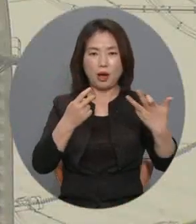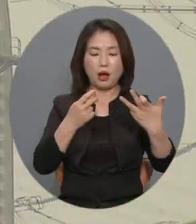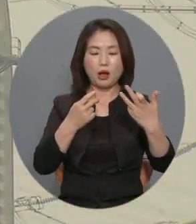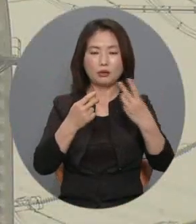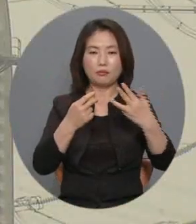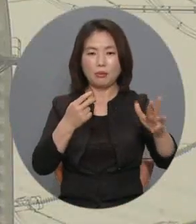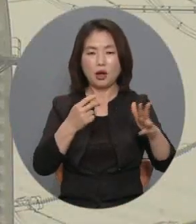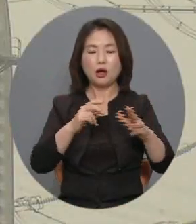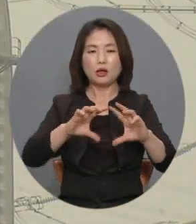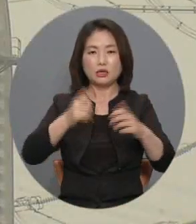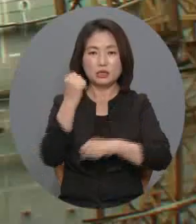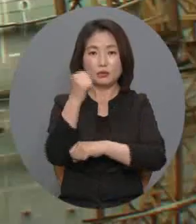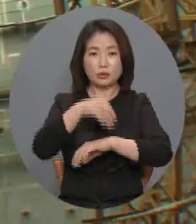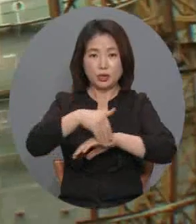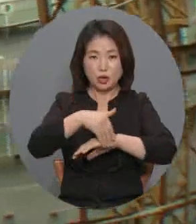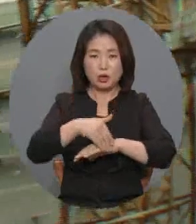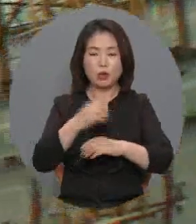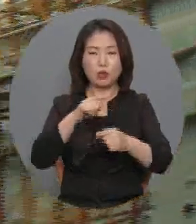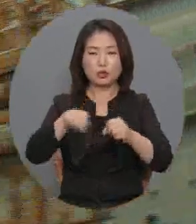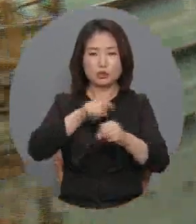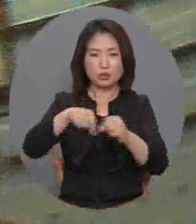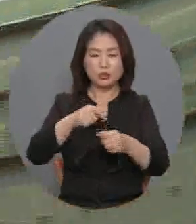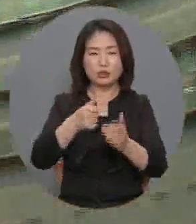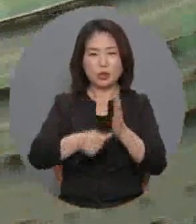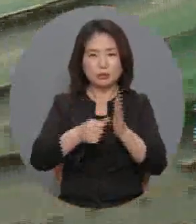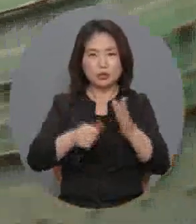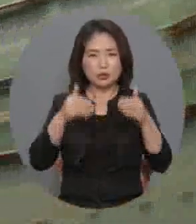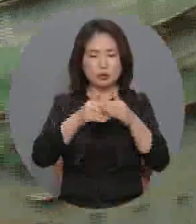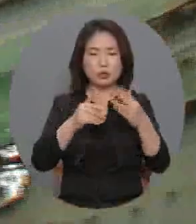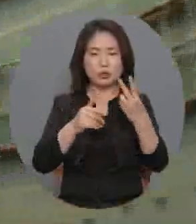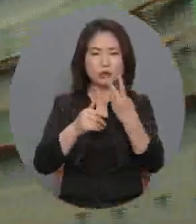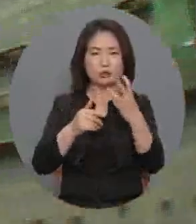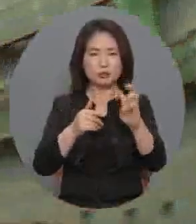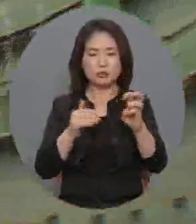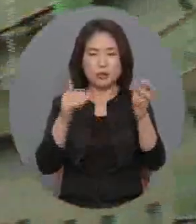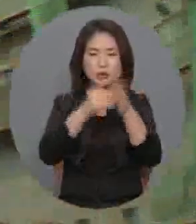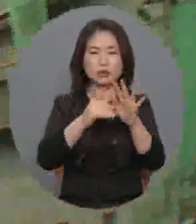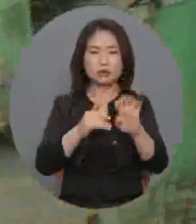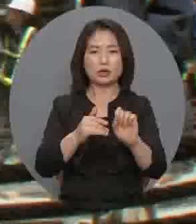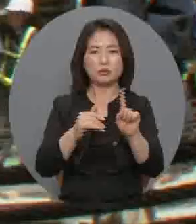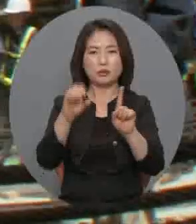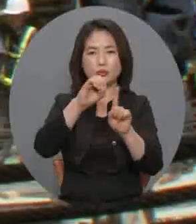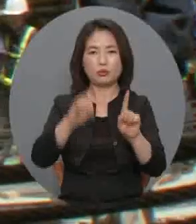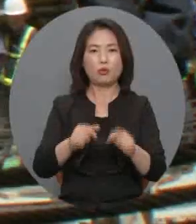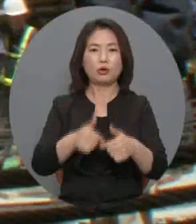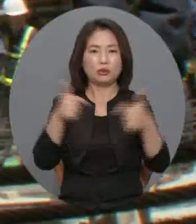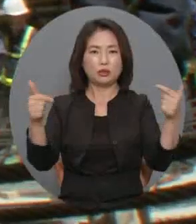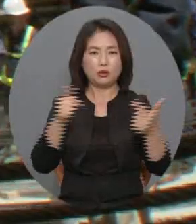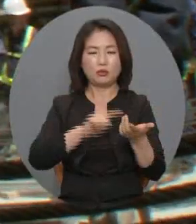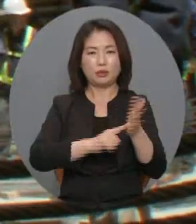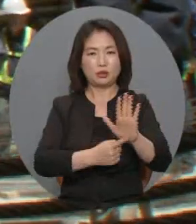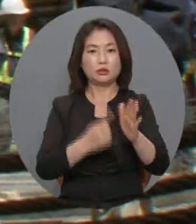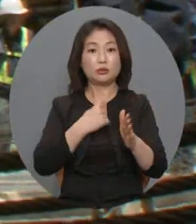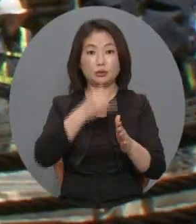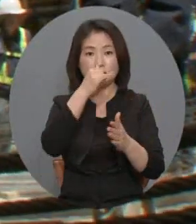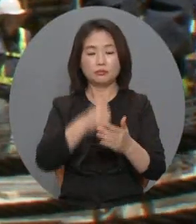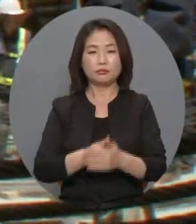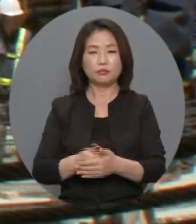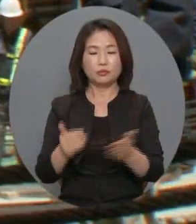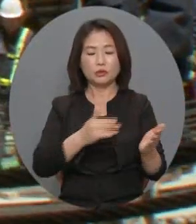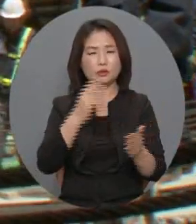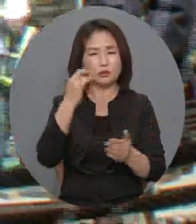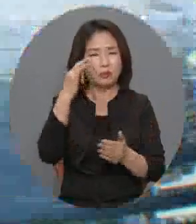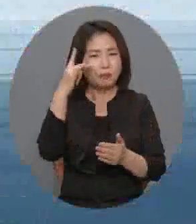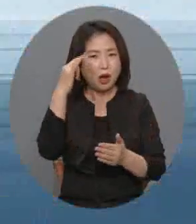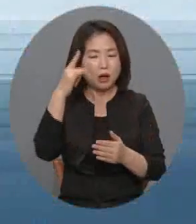제1차 국가에너지 기본계획은 원전의 설비 비중을 2030년까지 41%로 확대하겠다고 밝힌 바 있습니다.